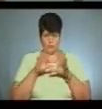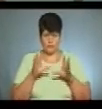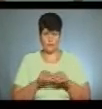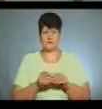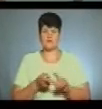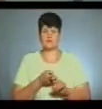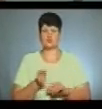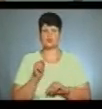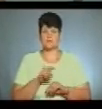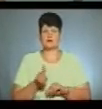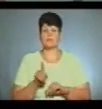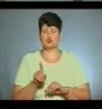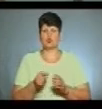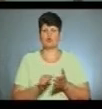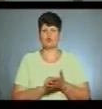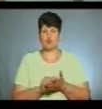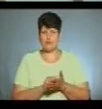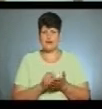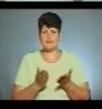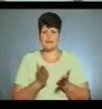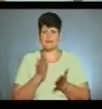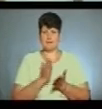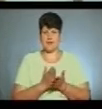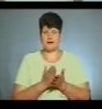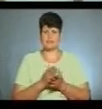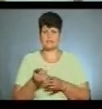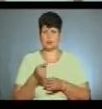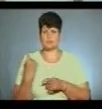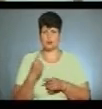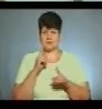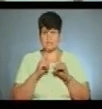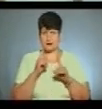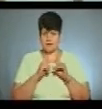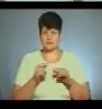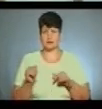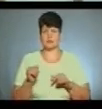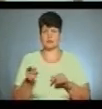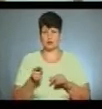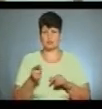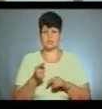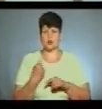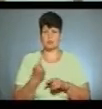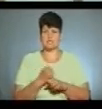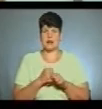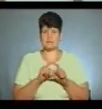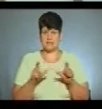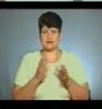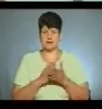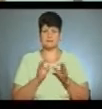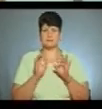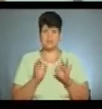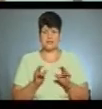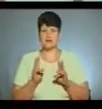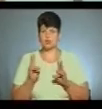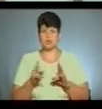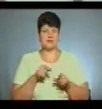що документи, які мала Тернопільська обласна рада, а також Тернопільська обласна аптека, є правомірними, просто ніхто їх